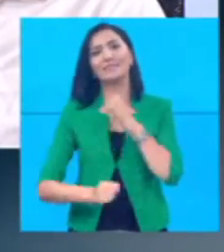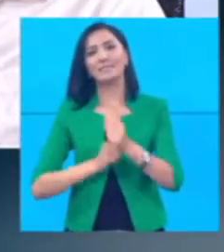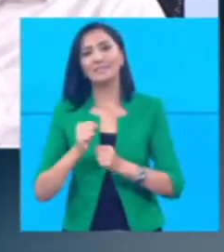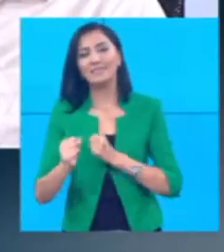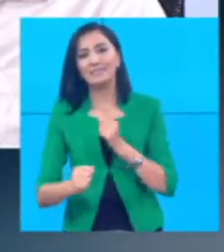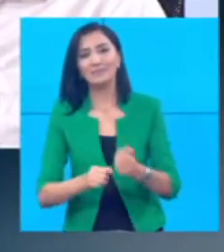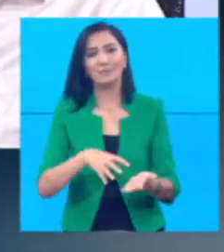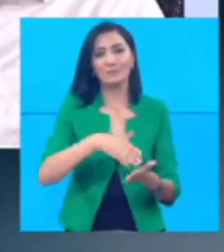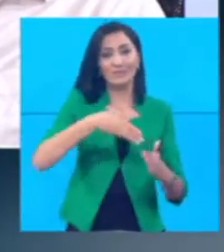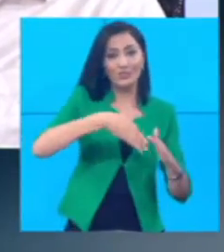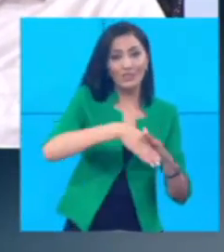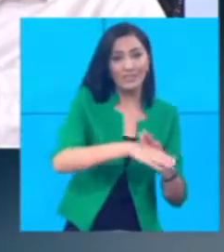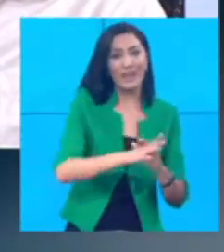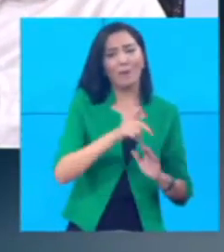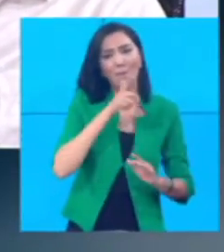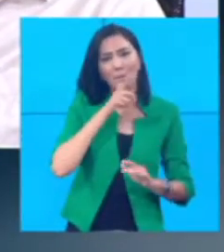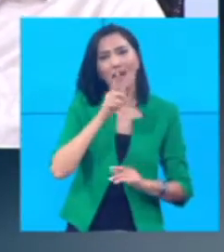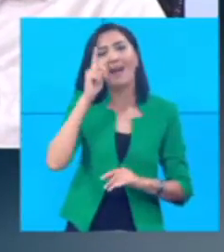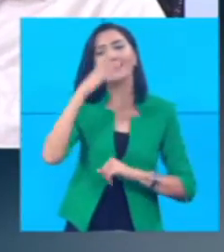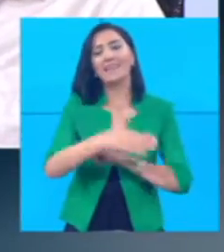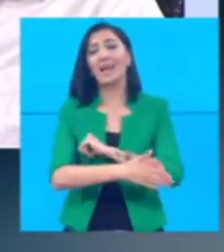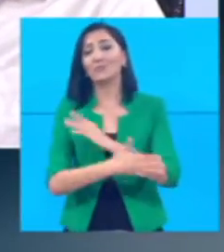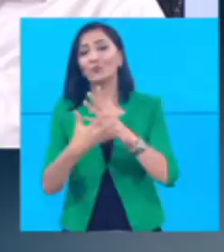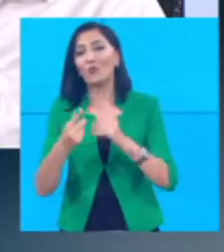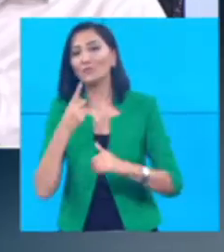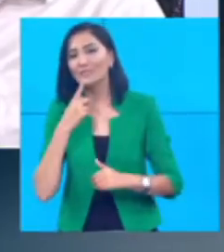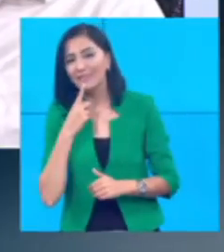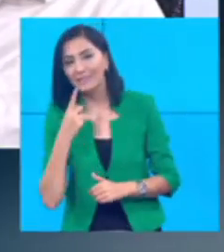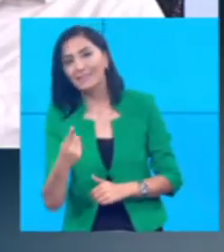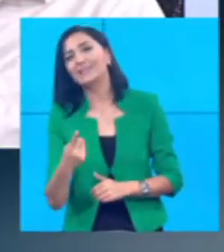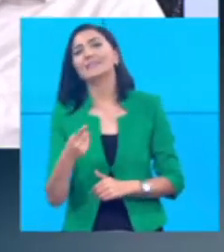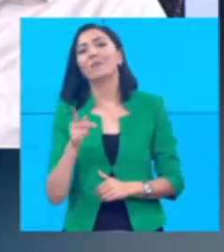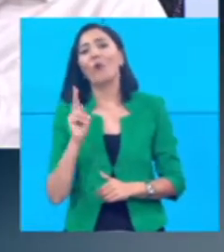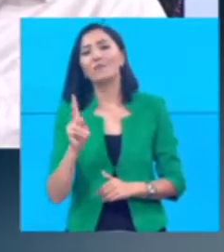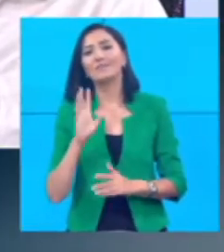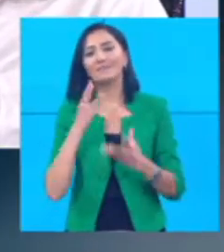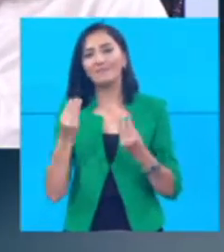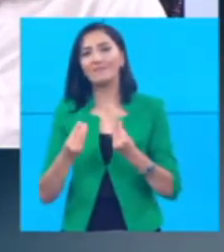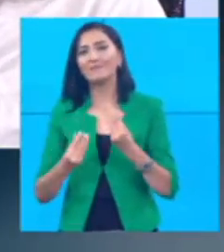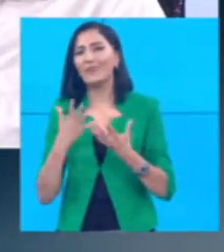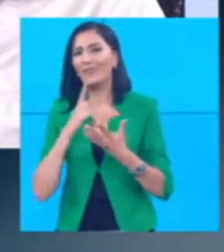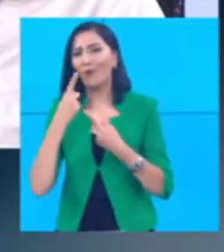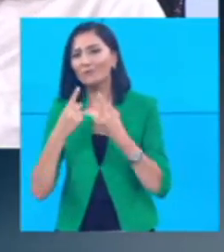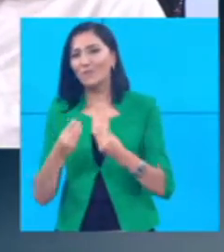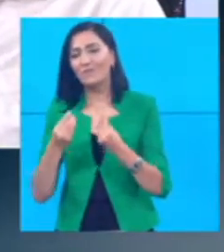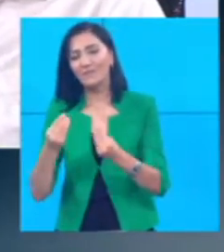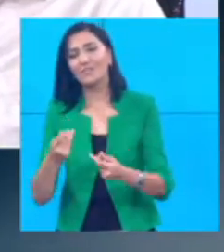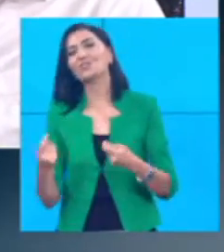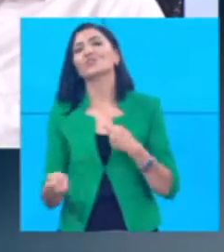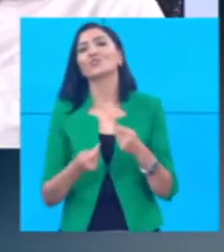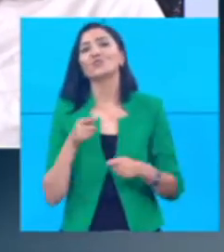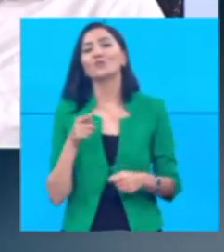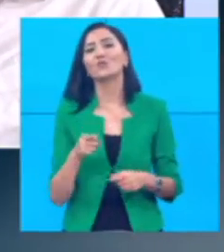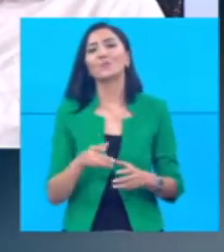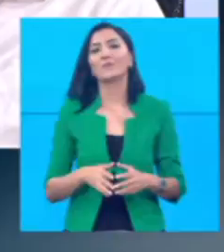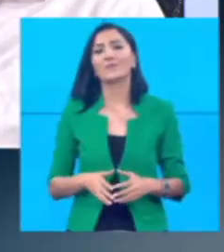ısınması kulvara girerken hadi yavrum Allah yardımcınız olsun deyip Onları motive etmeye hep çalışıyorum zaten.